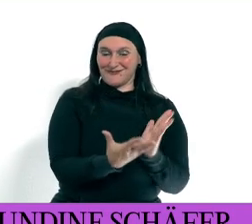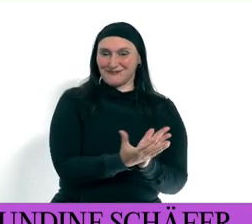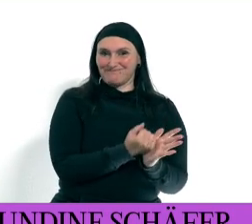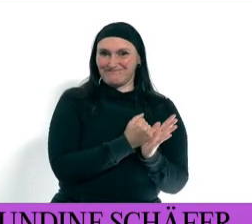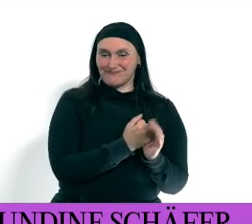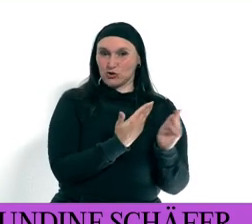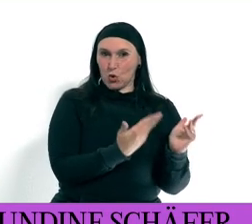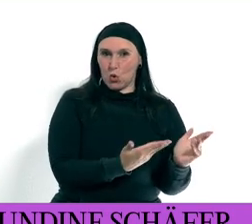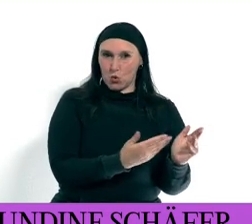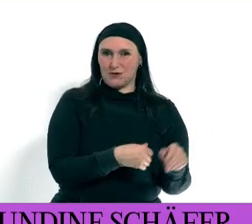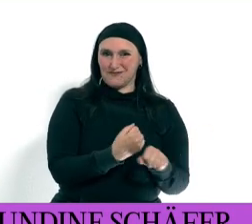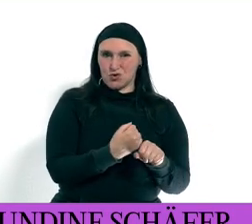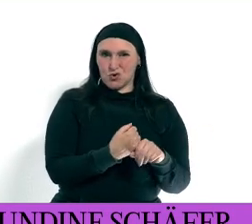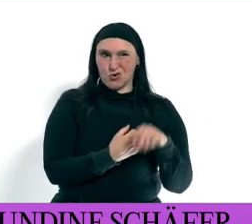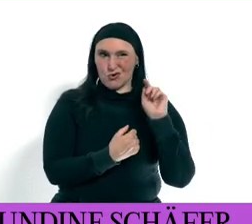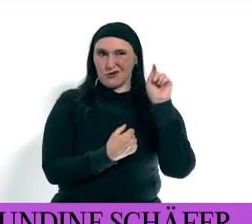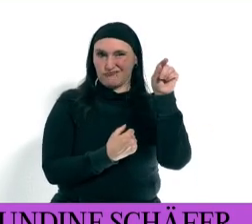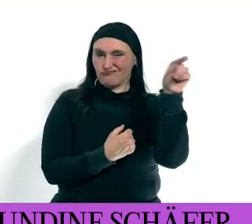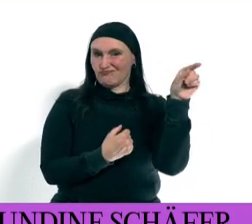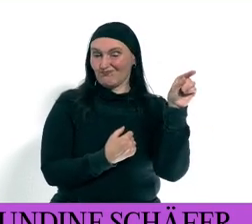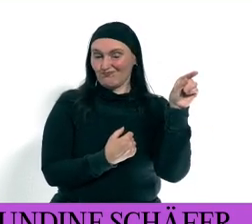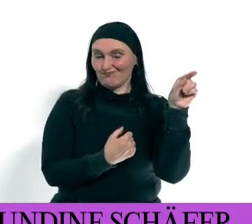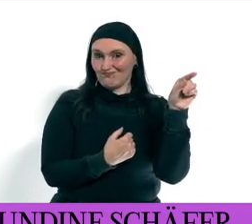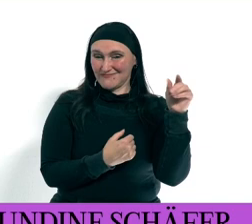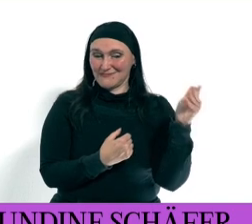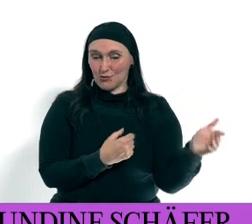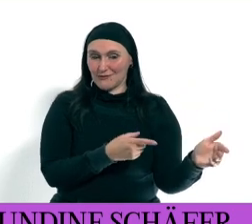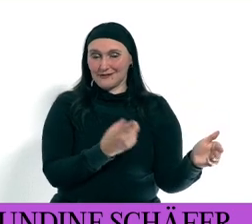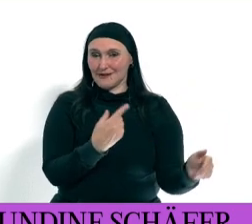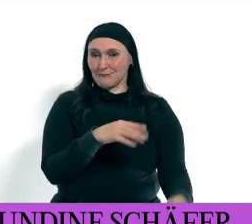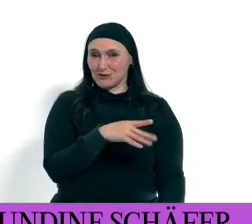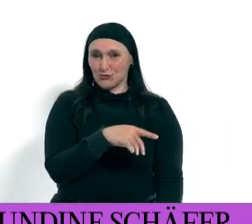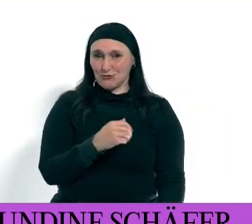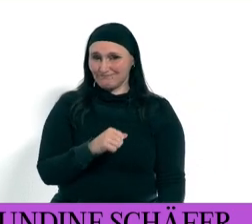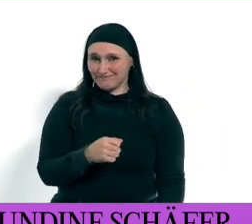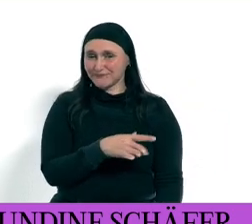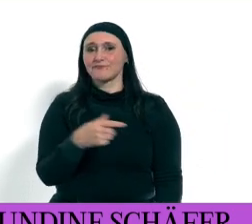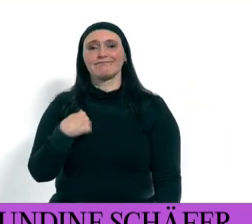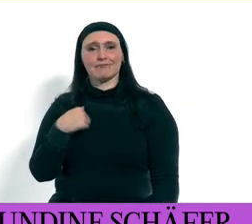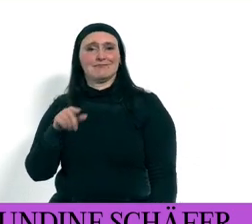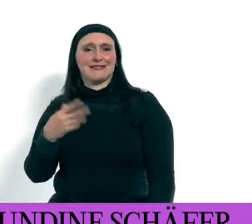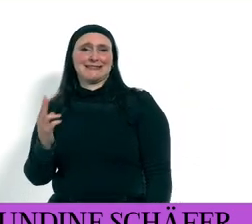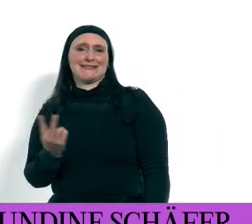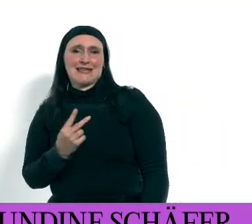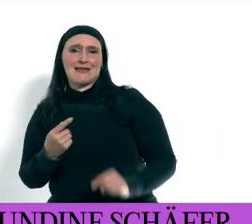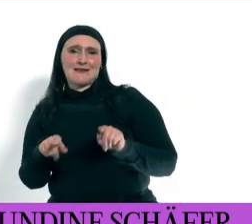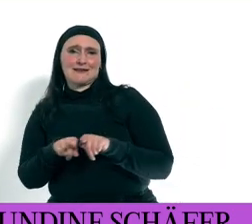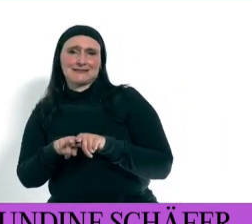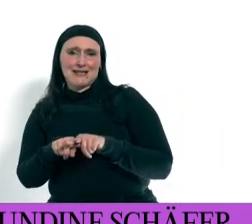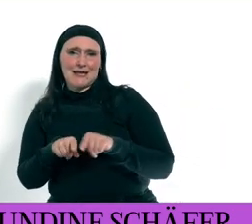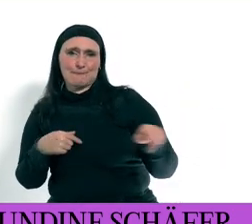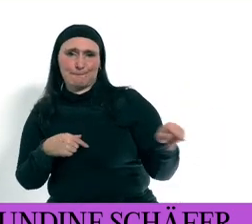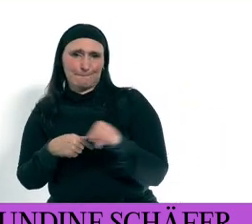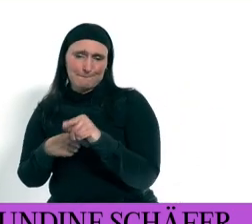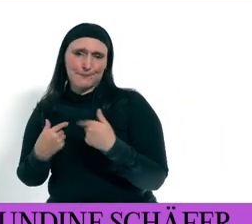zu folgen. Wir interessierten uns für soziale Fragen, für politische Fragen und wir fragten uns, was ist die